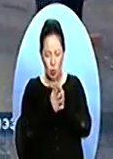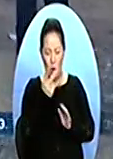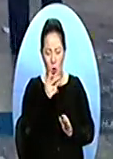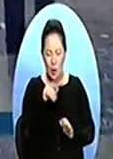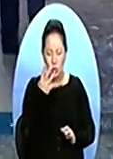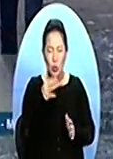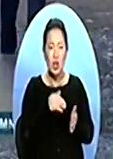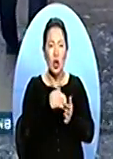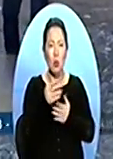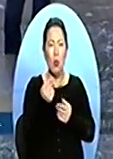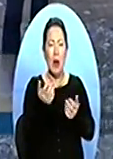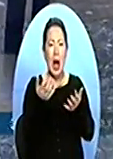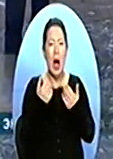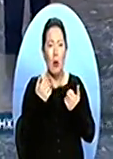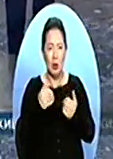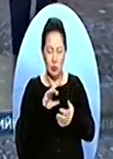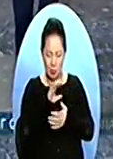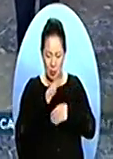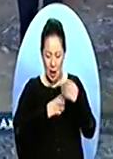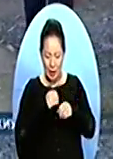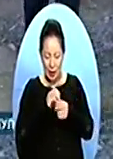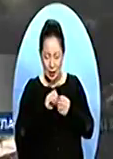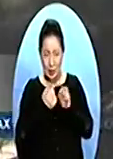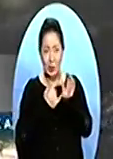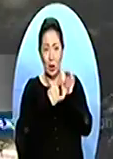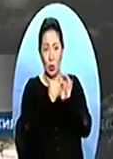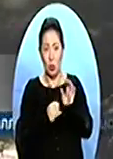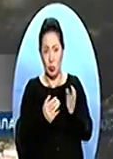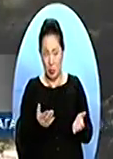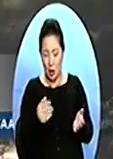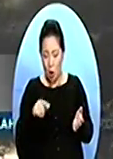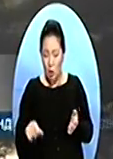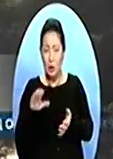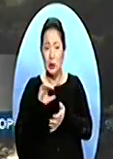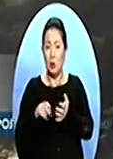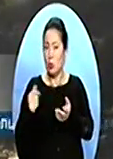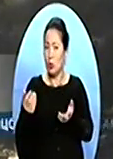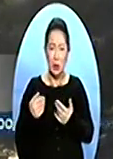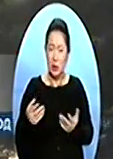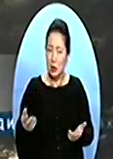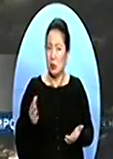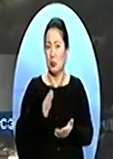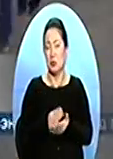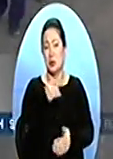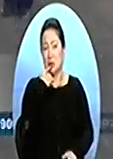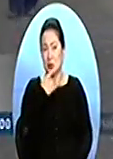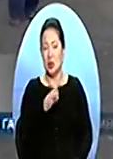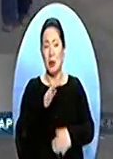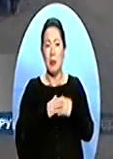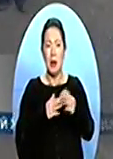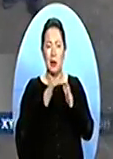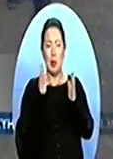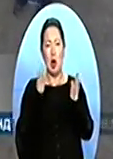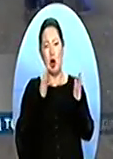2.4 тэрбум төгрөгийн санхүүжилт авч барилгын ажил нь 60% хүрчээ. За энэ жилийн санхүүжилт нь орж ирээгүй байгааг хэлсэн юм. Барилгын багнууд нь